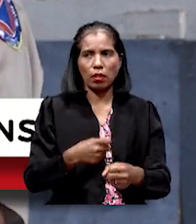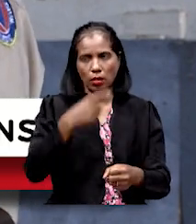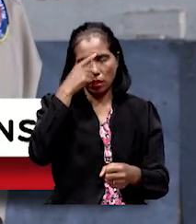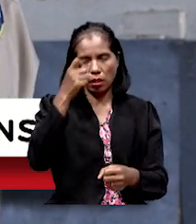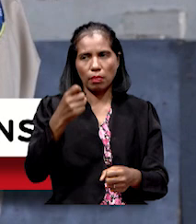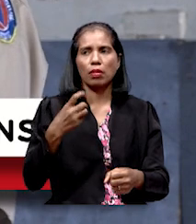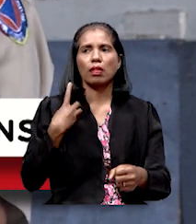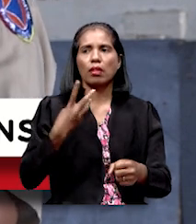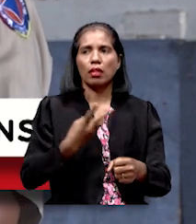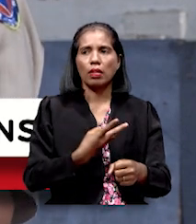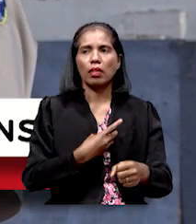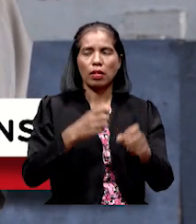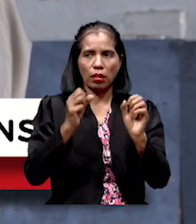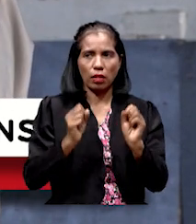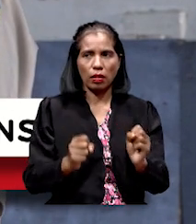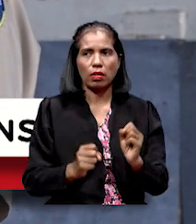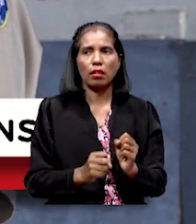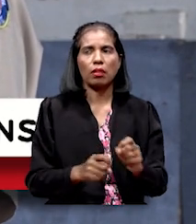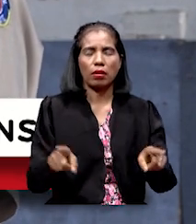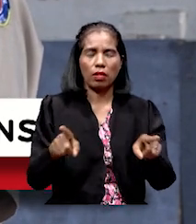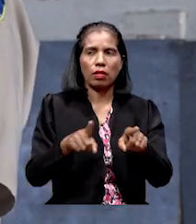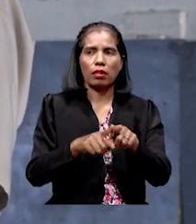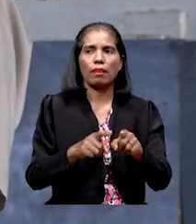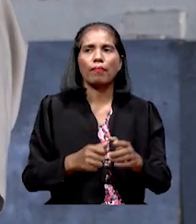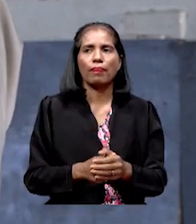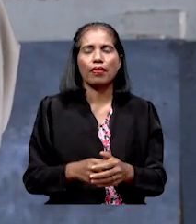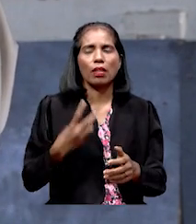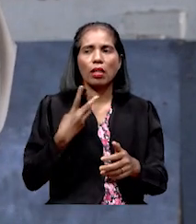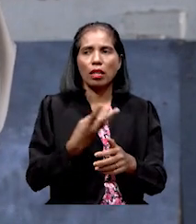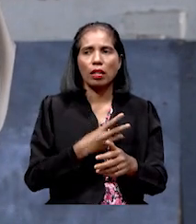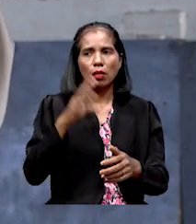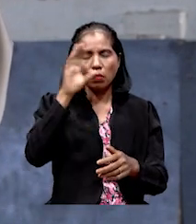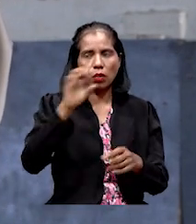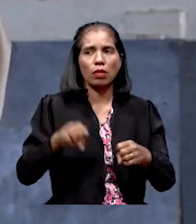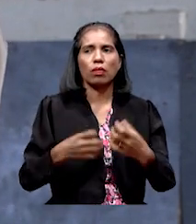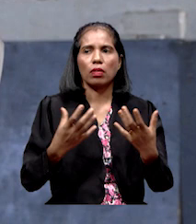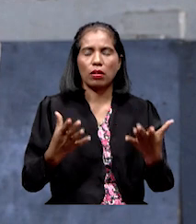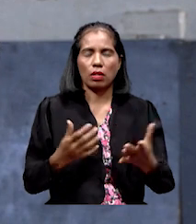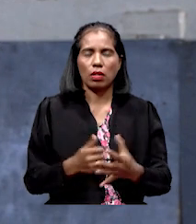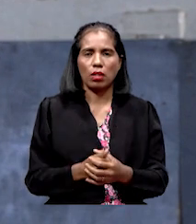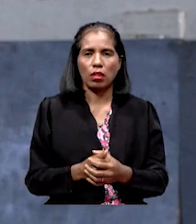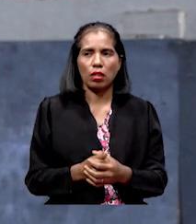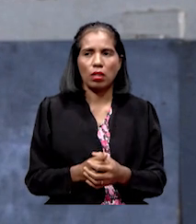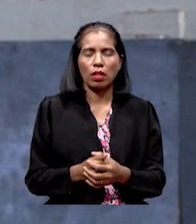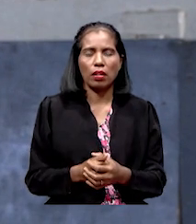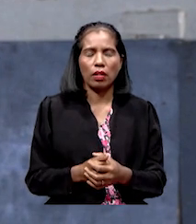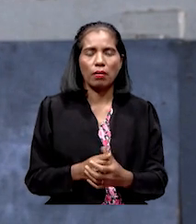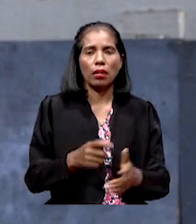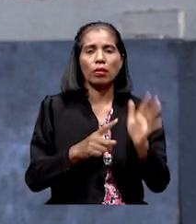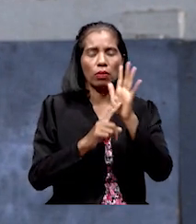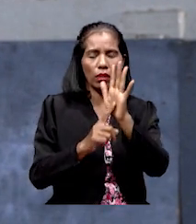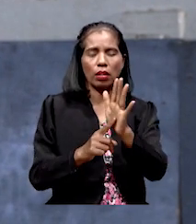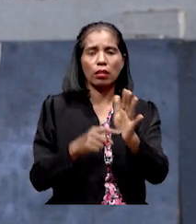iya, kita dilarang masih yang lima tadi sebesar. Kita buka mesin, alerta dapat, bahwa kita ada